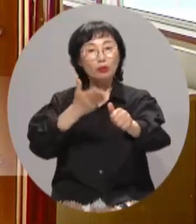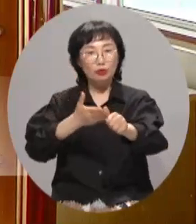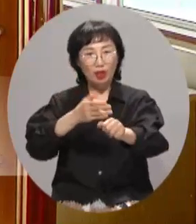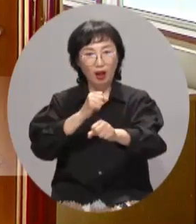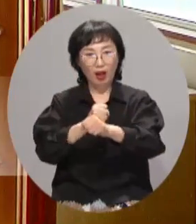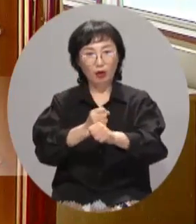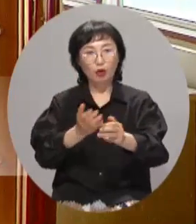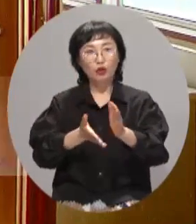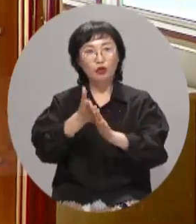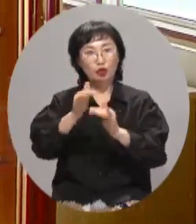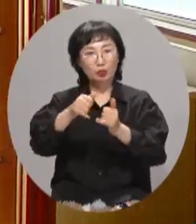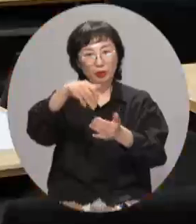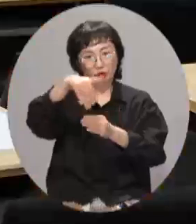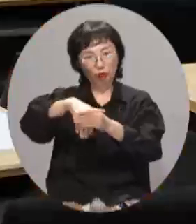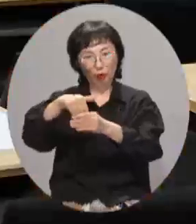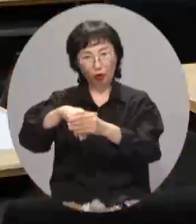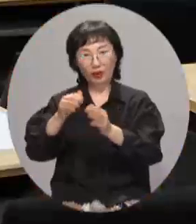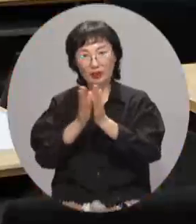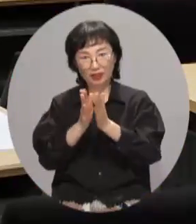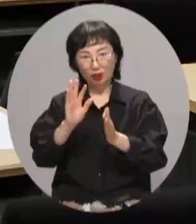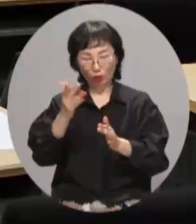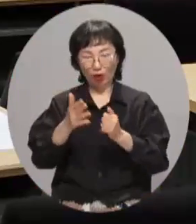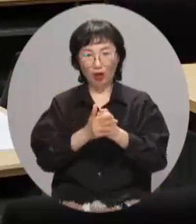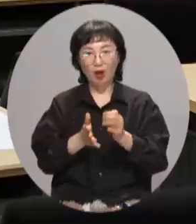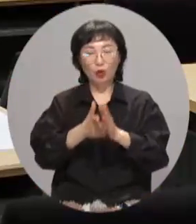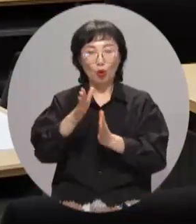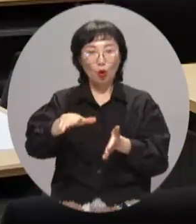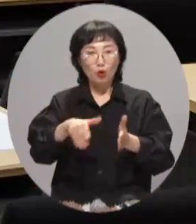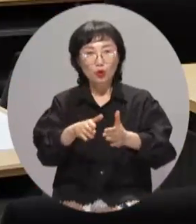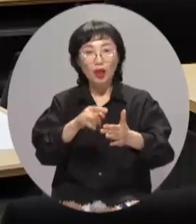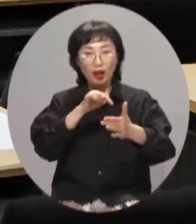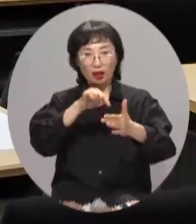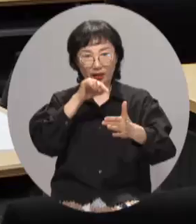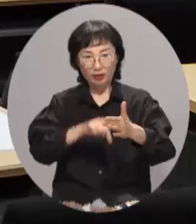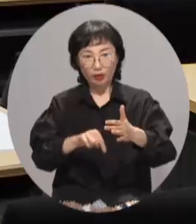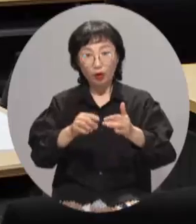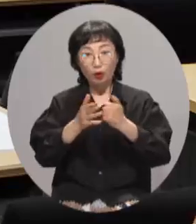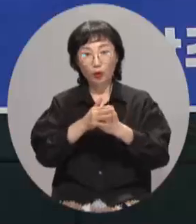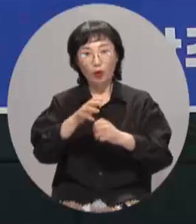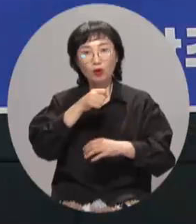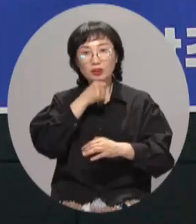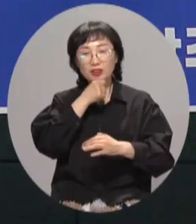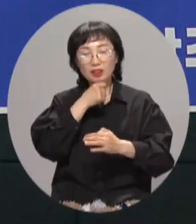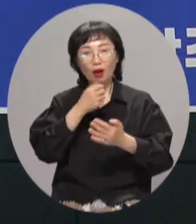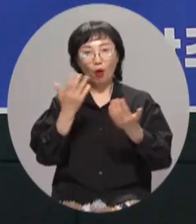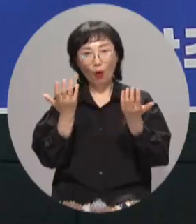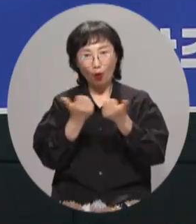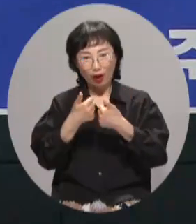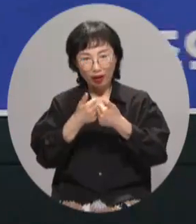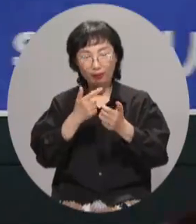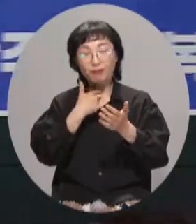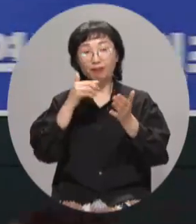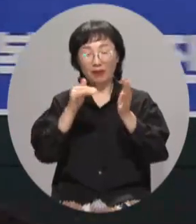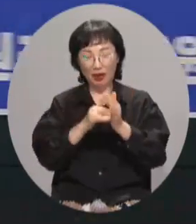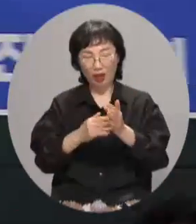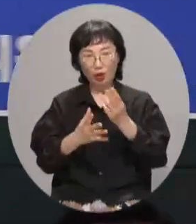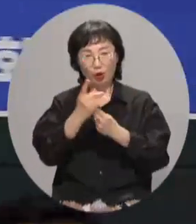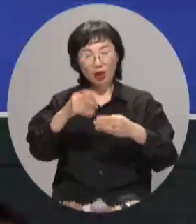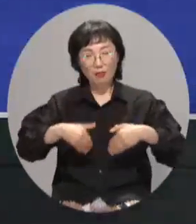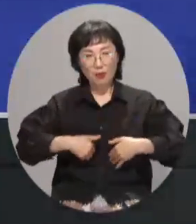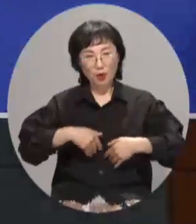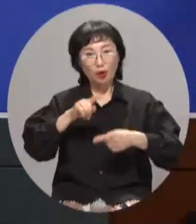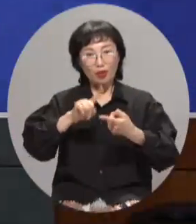주민투표가 이루어지게 됩니다. 앞서 도의회에서도 기자회견을 자청한 이들 단체들은 통합의 필요성을 거듭